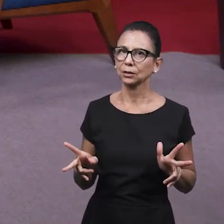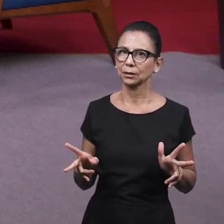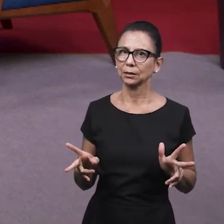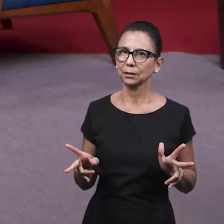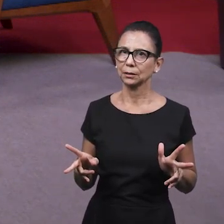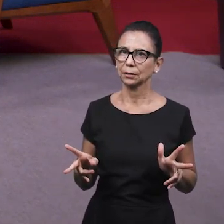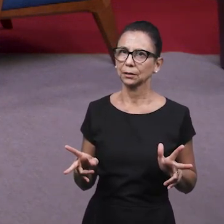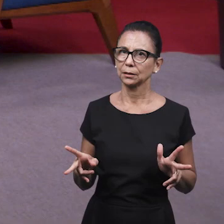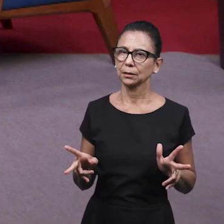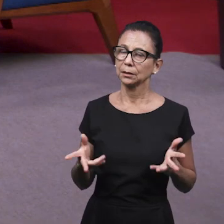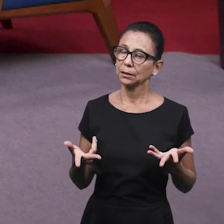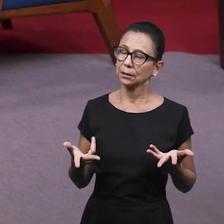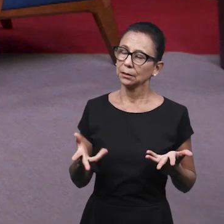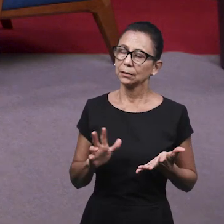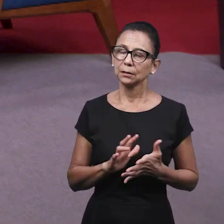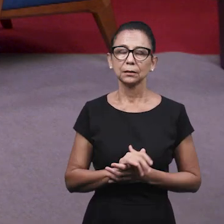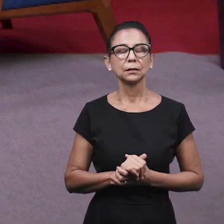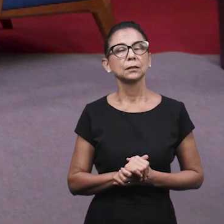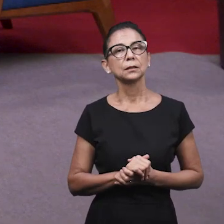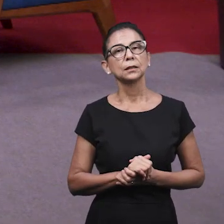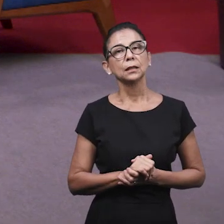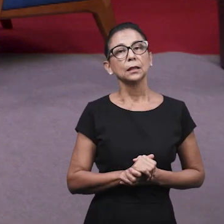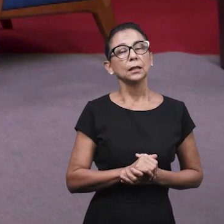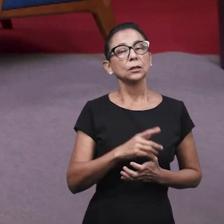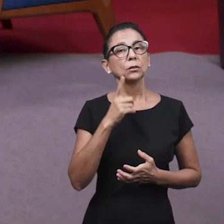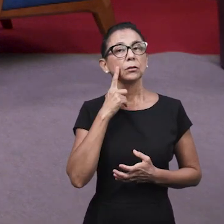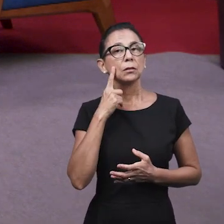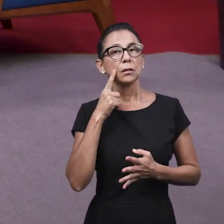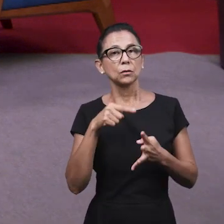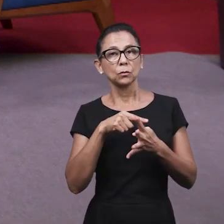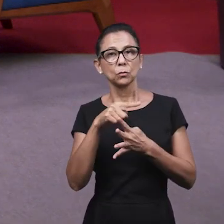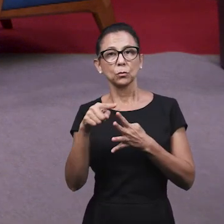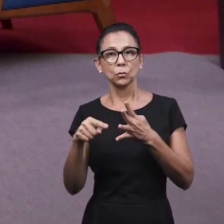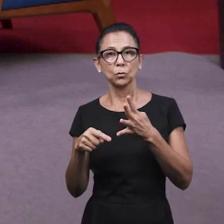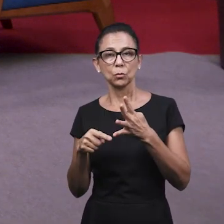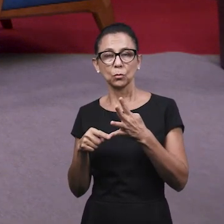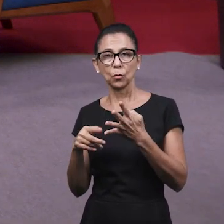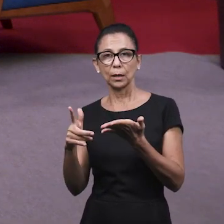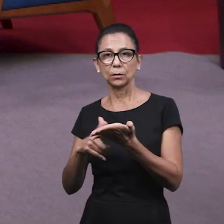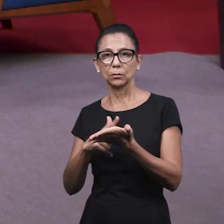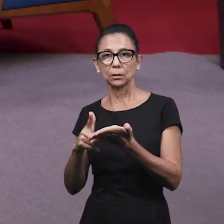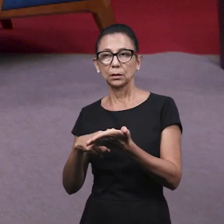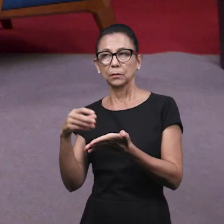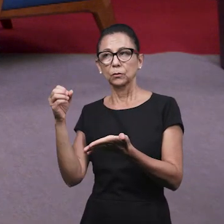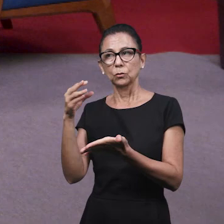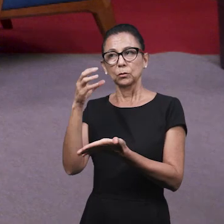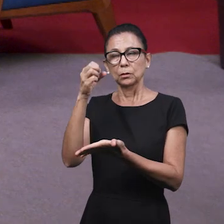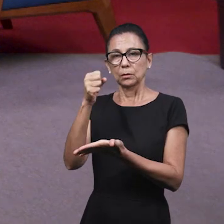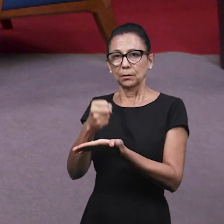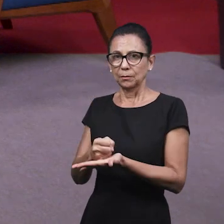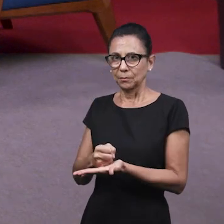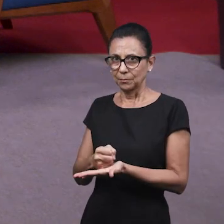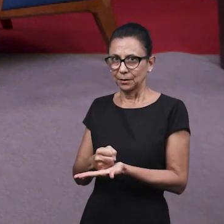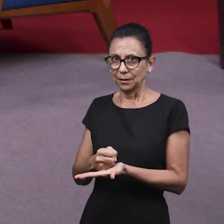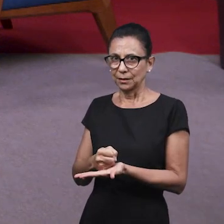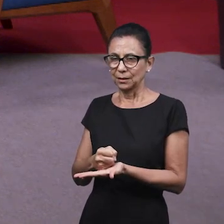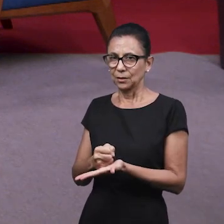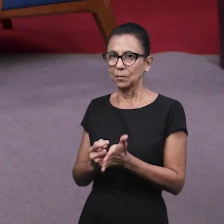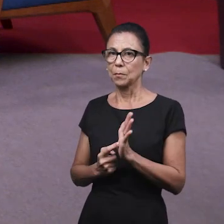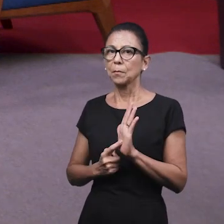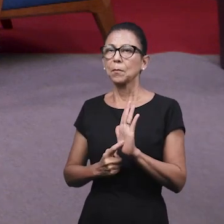points de vue différents. Donc, à partir de ce contexte, donc les 4 évangiles sont un documentaire